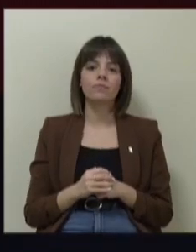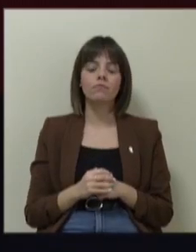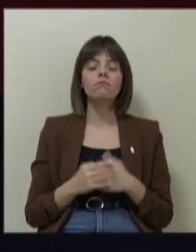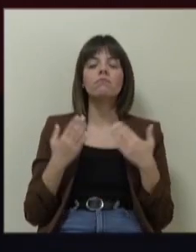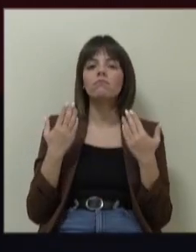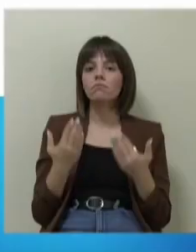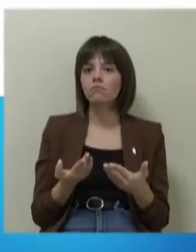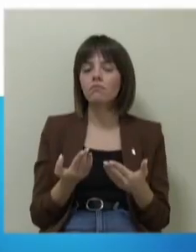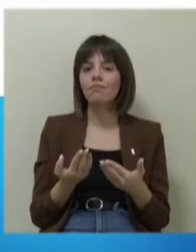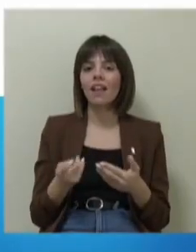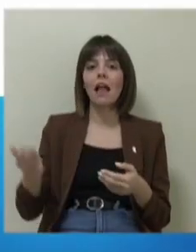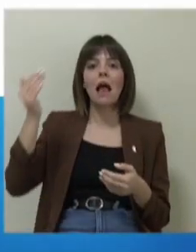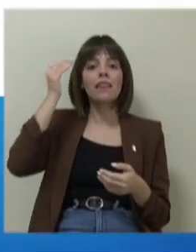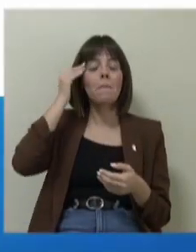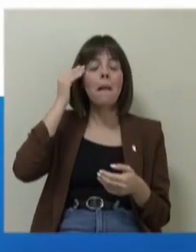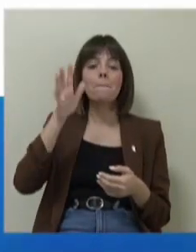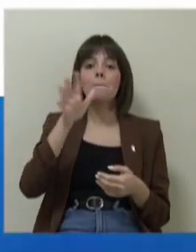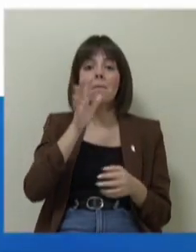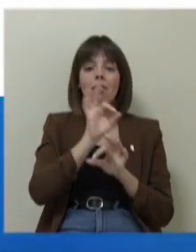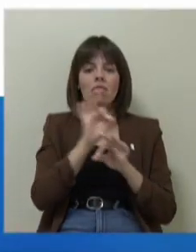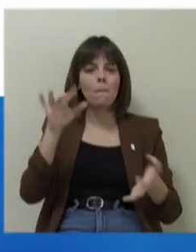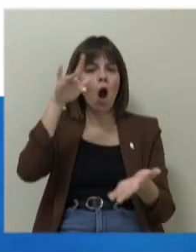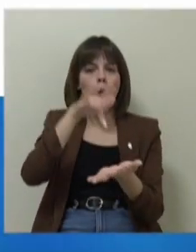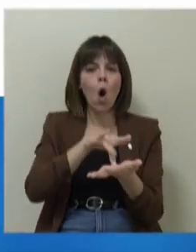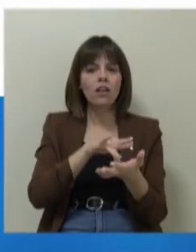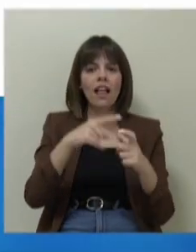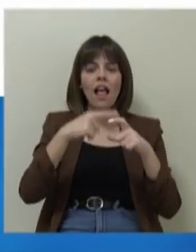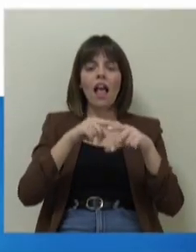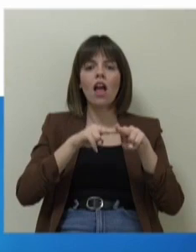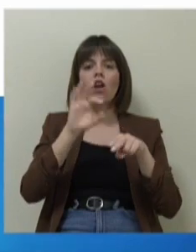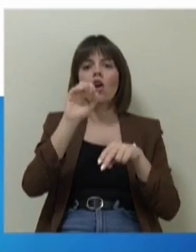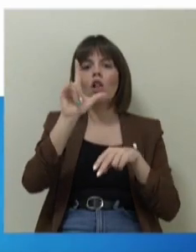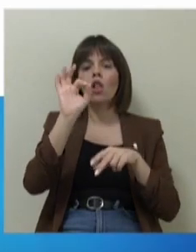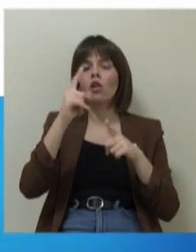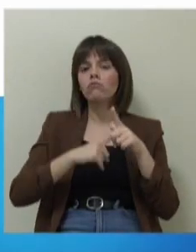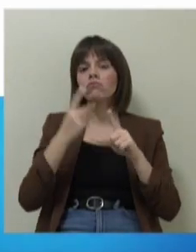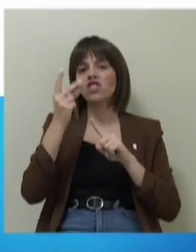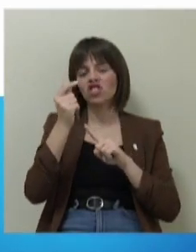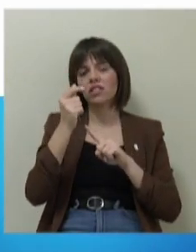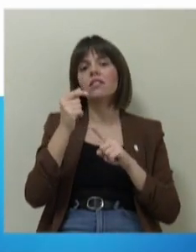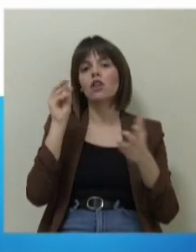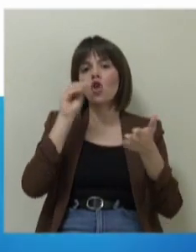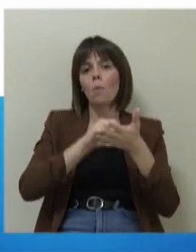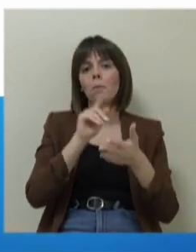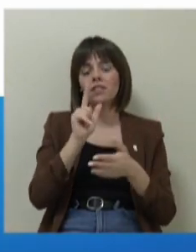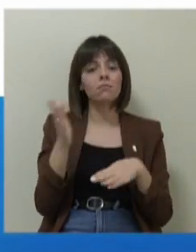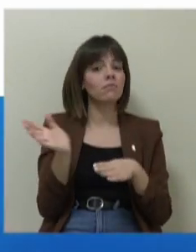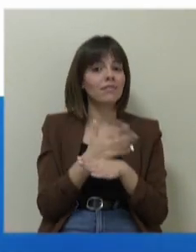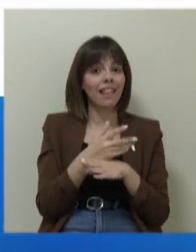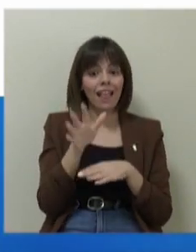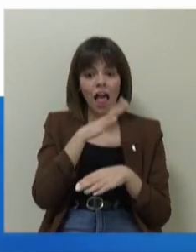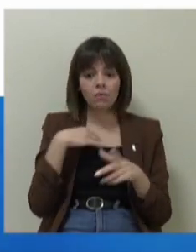Ve temel bilimlerin tam ortasına ekolojiyi koymamız lazım. Çünkü hepimiz o